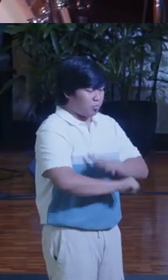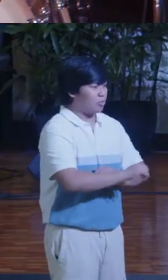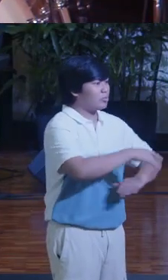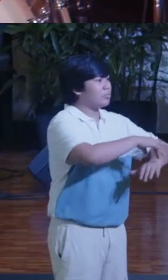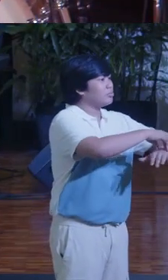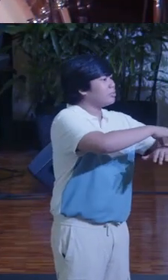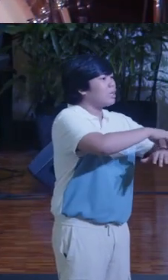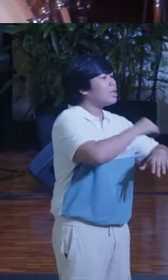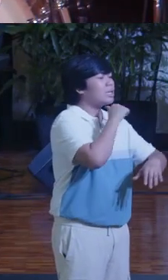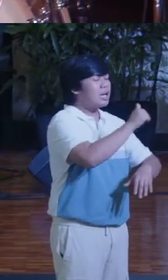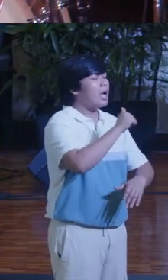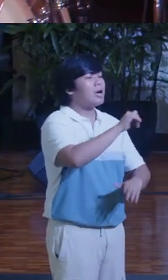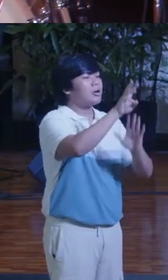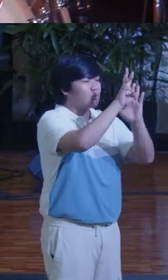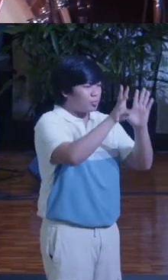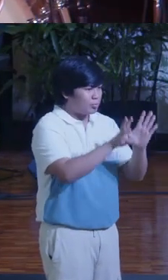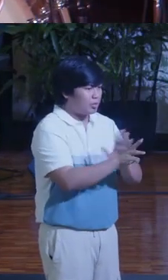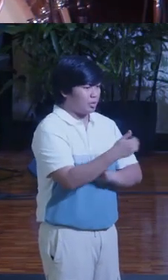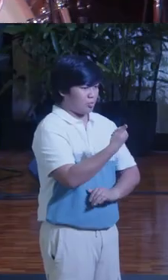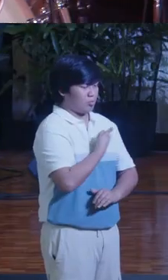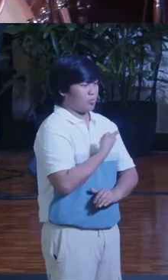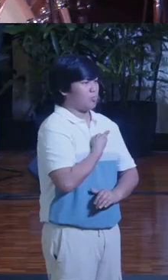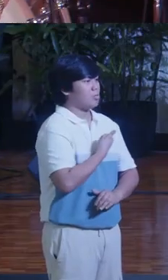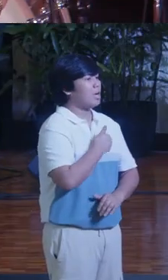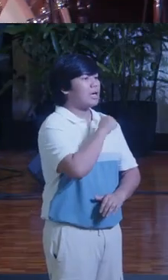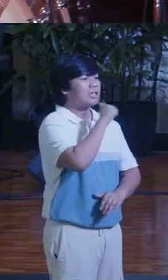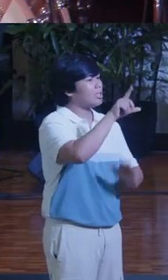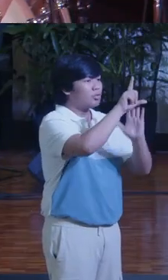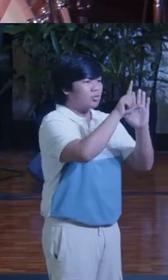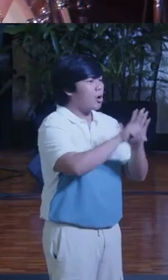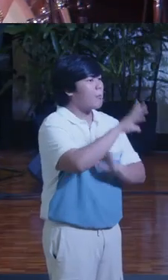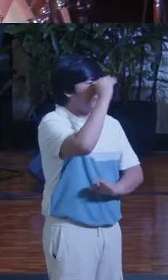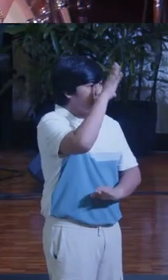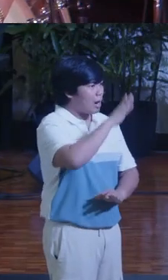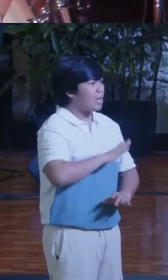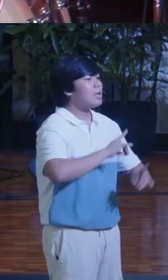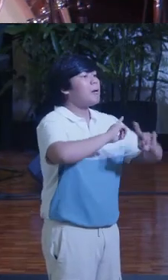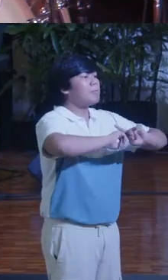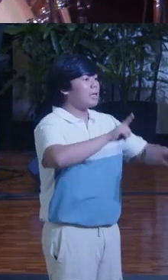of the will of man, nor of the flesh, but born of God.